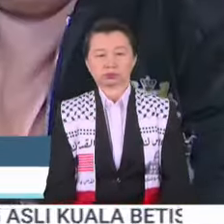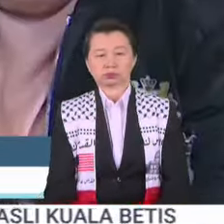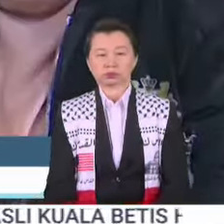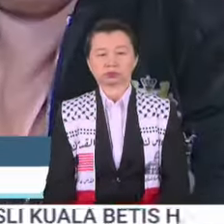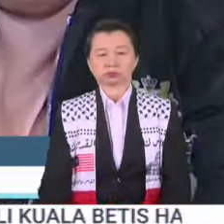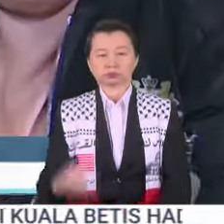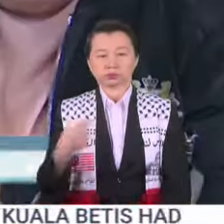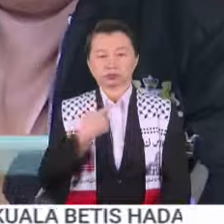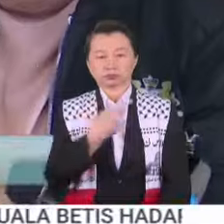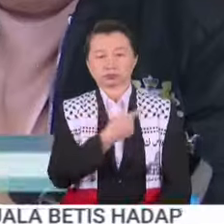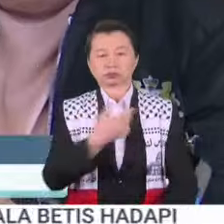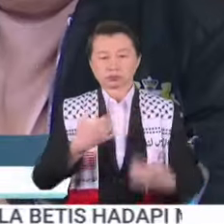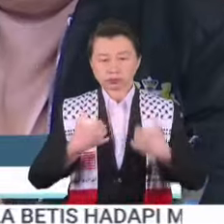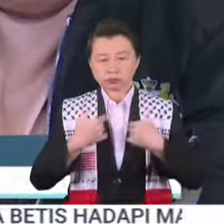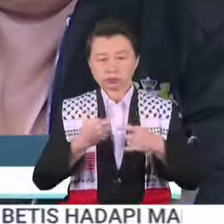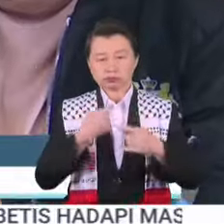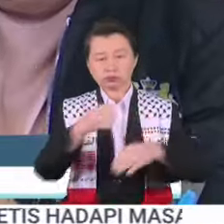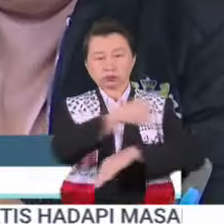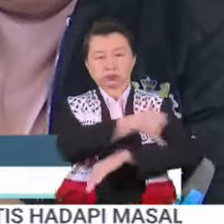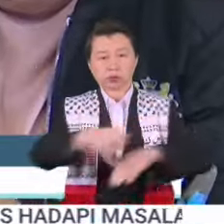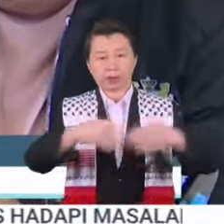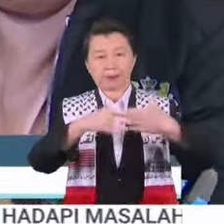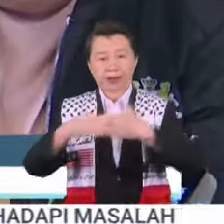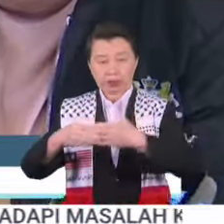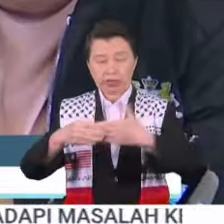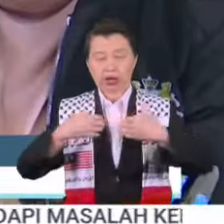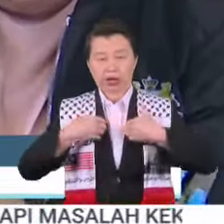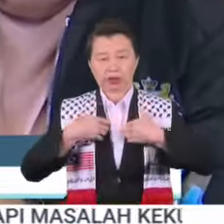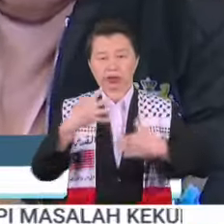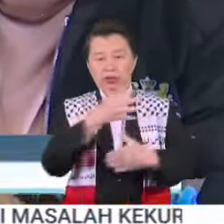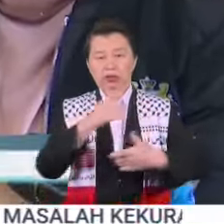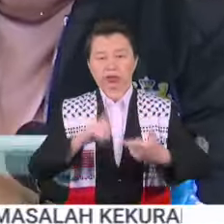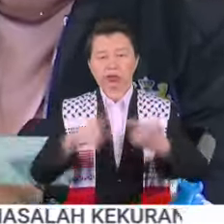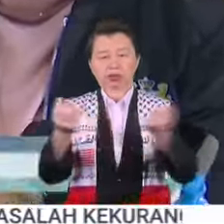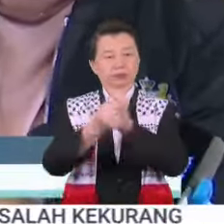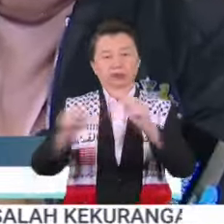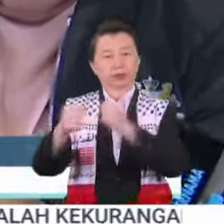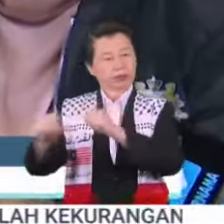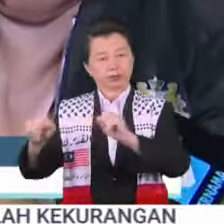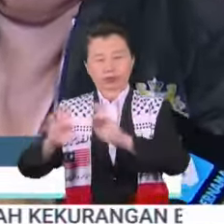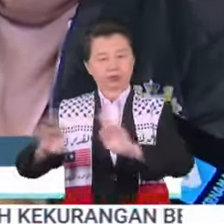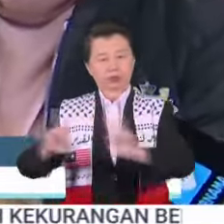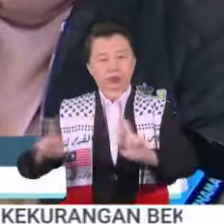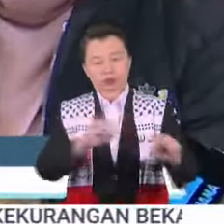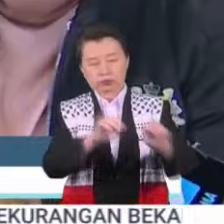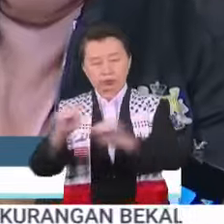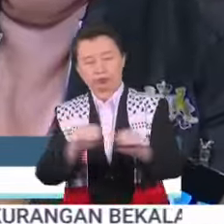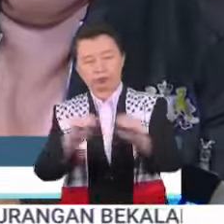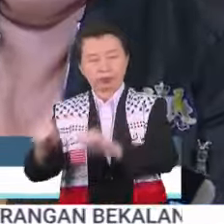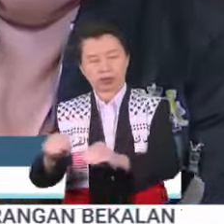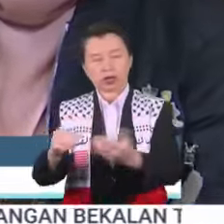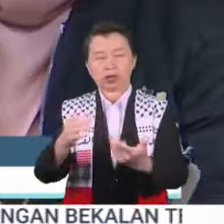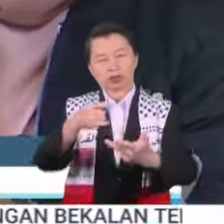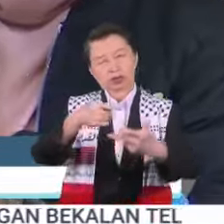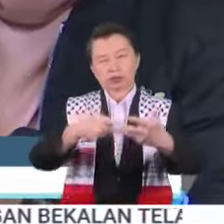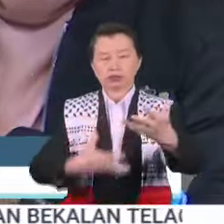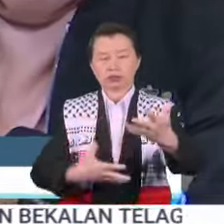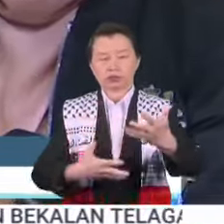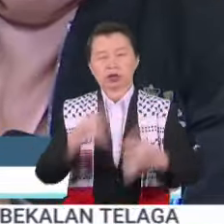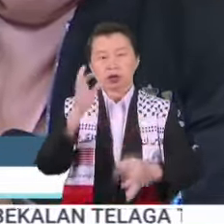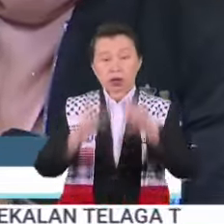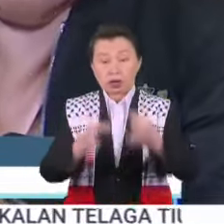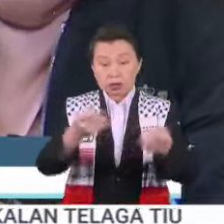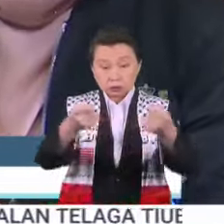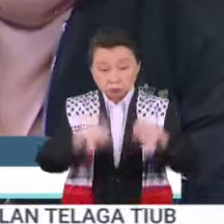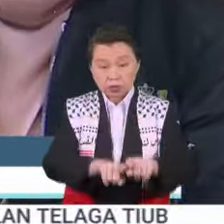Kita sudah ada garis panduan kita, garis panduan dan juga persiapan-persiapan kita, pemindahan dan sebagainya sekiranya